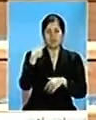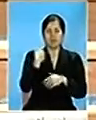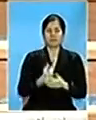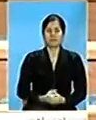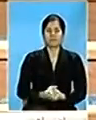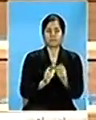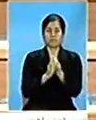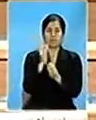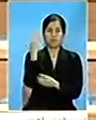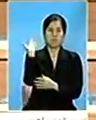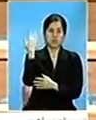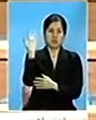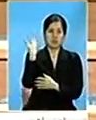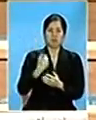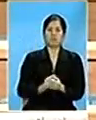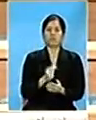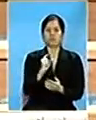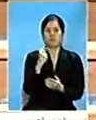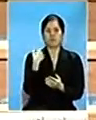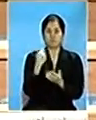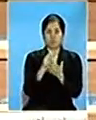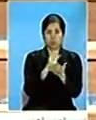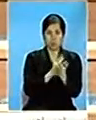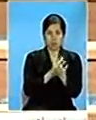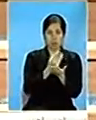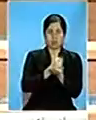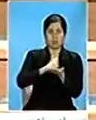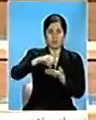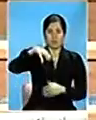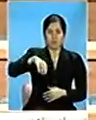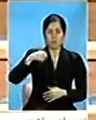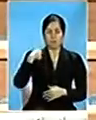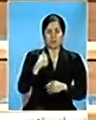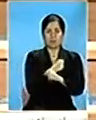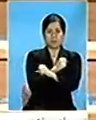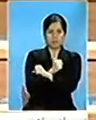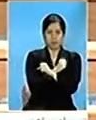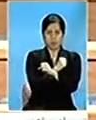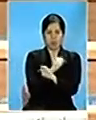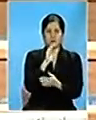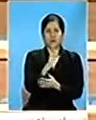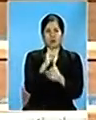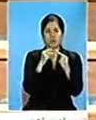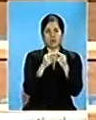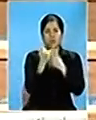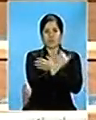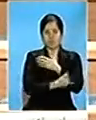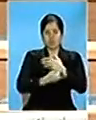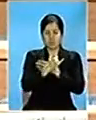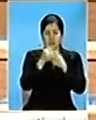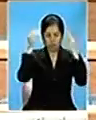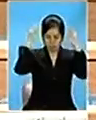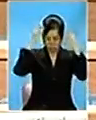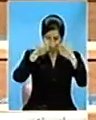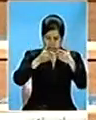แล้วมีวิทยาลัยป้องกันราชอาณาจักรอินโดนีเซียมาเยี่ยมคำนับท่านประธ